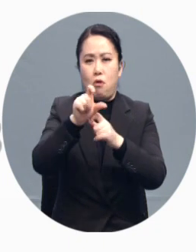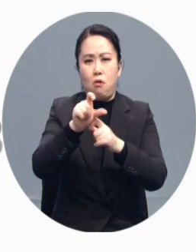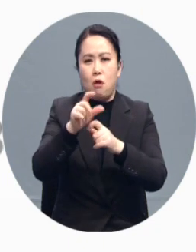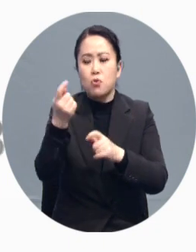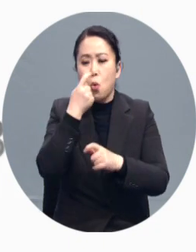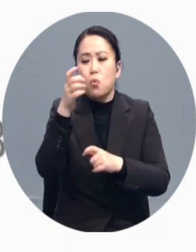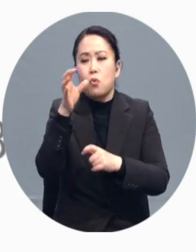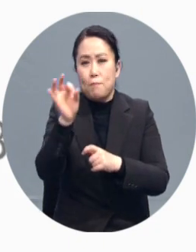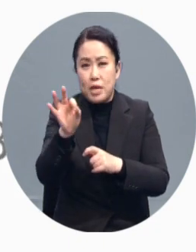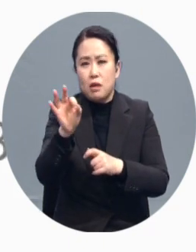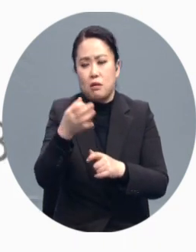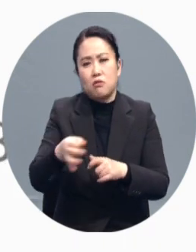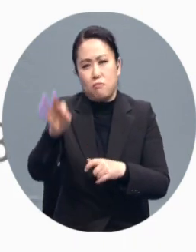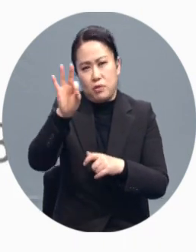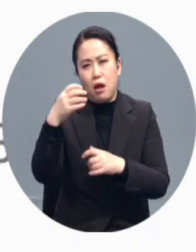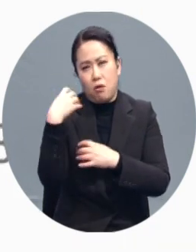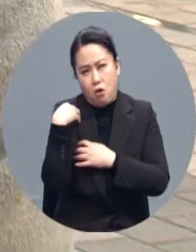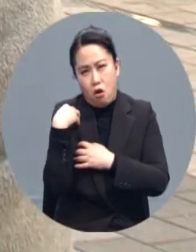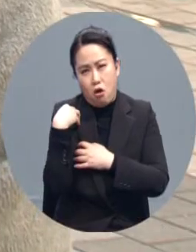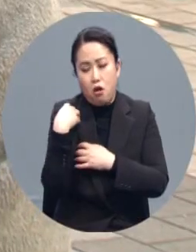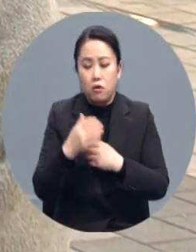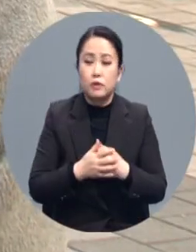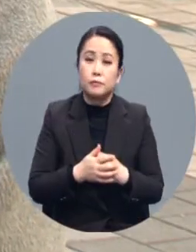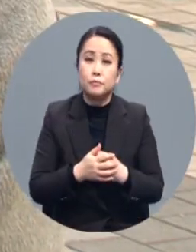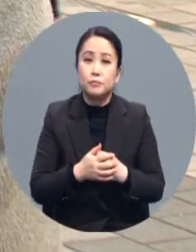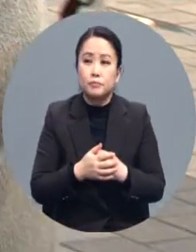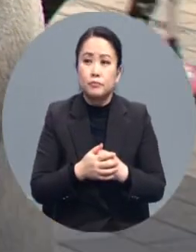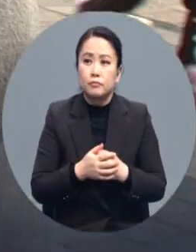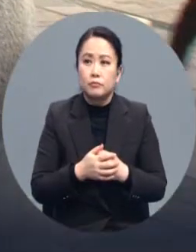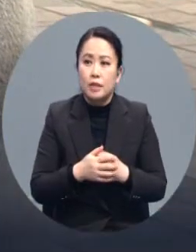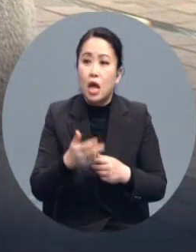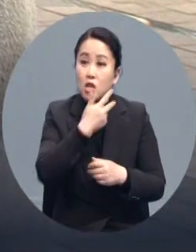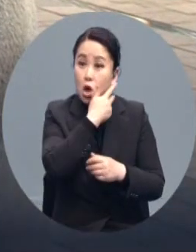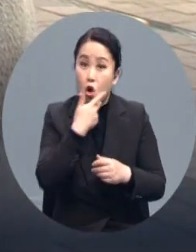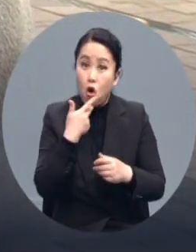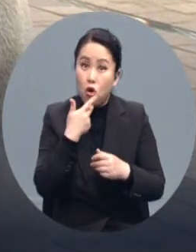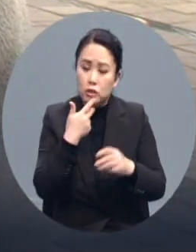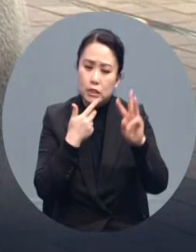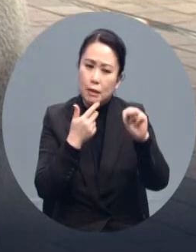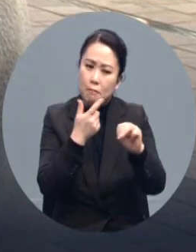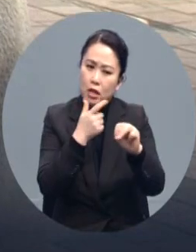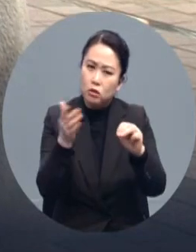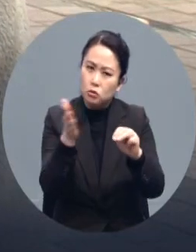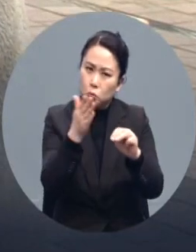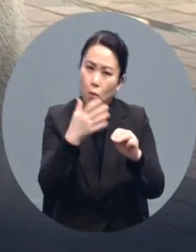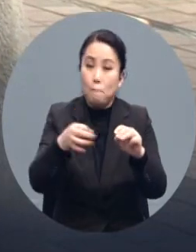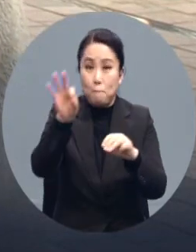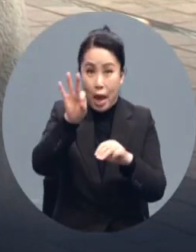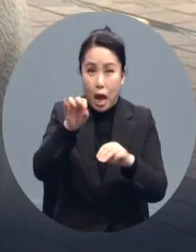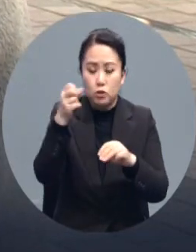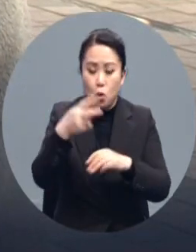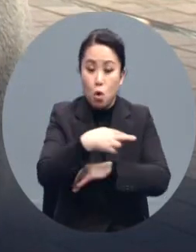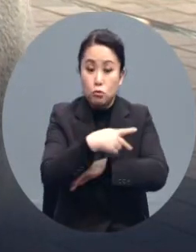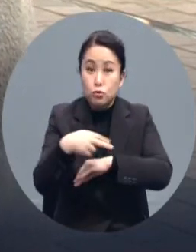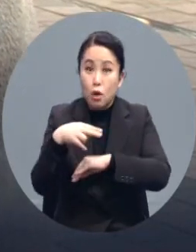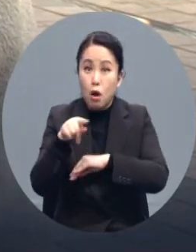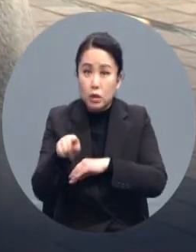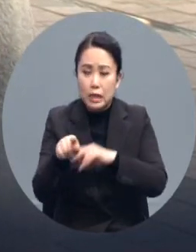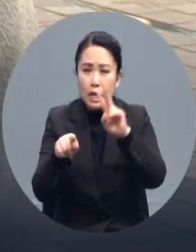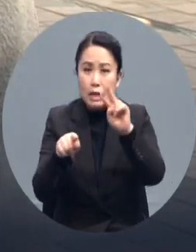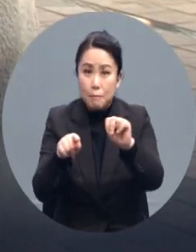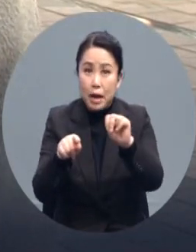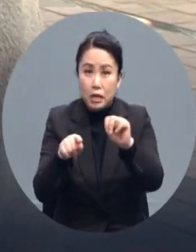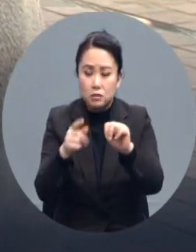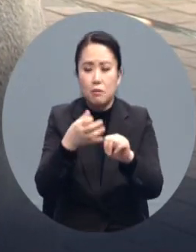수도 없다는 게 학부모 마음입니다. 영어 같은 경우는 3만 원 정도 더 올랐고요. 수영도 이번 달에 또 2만 원씩 주